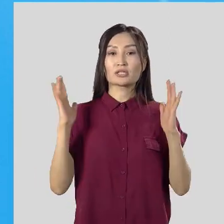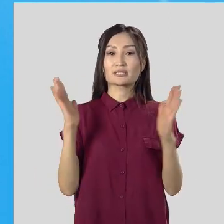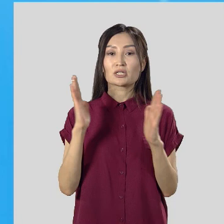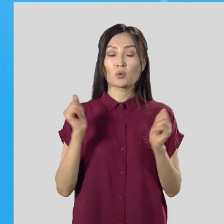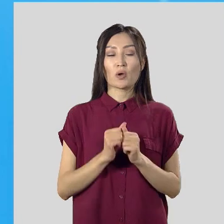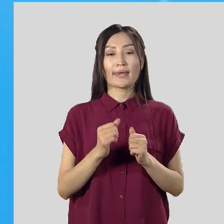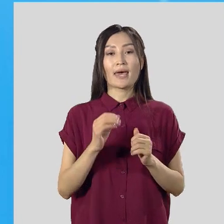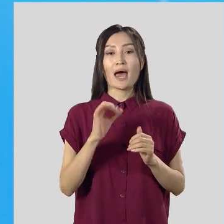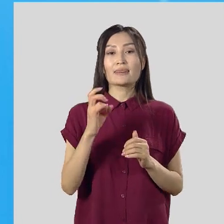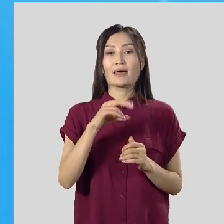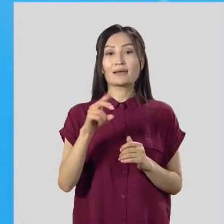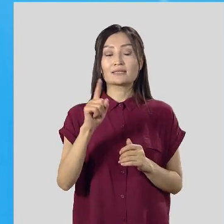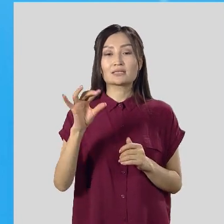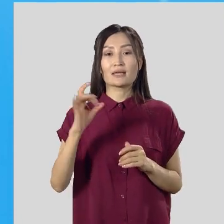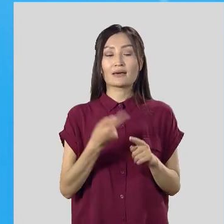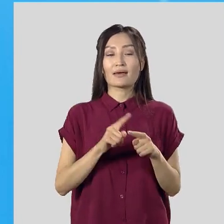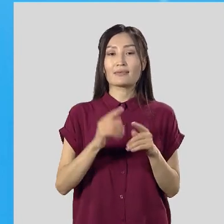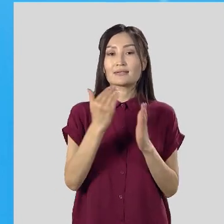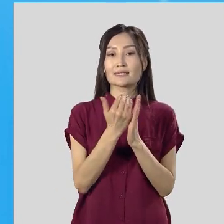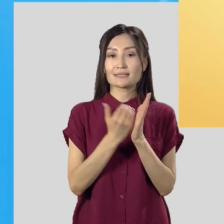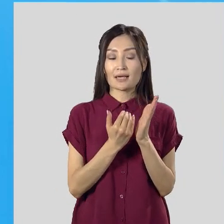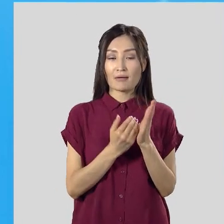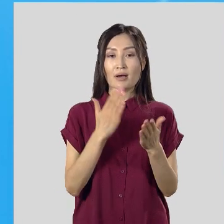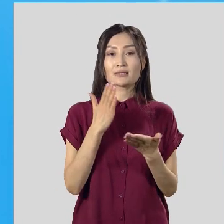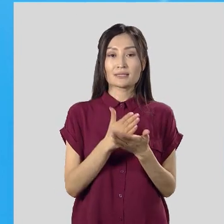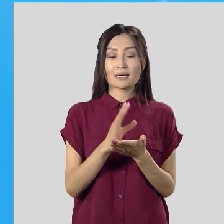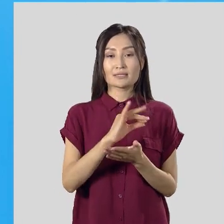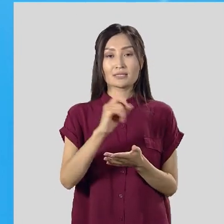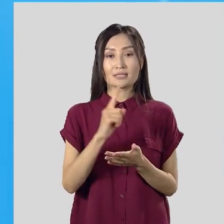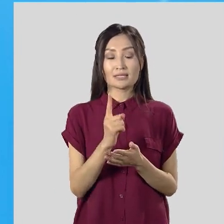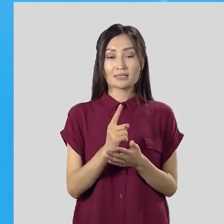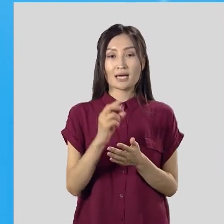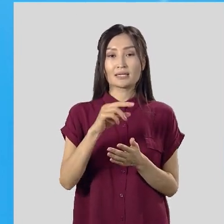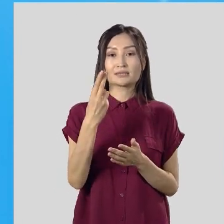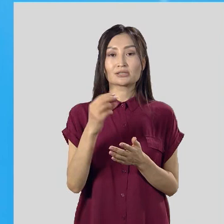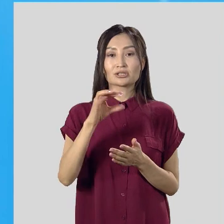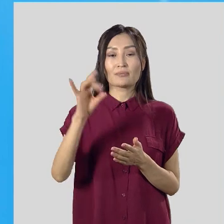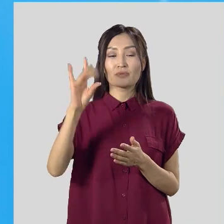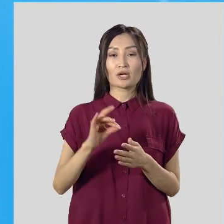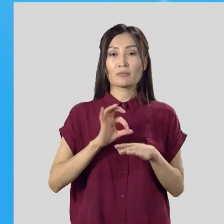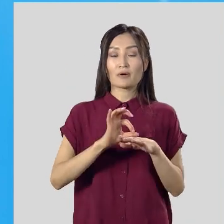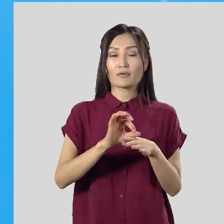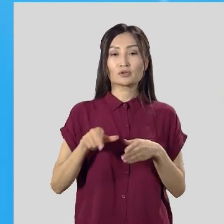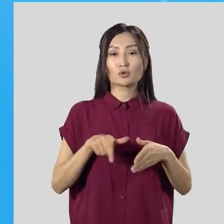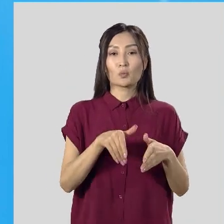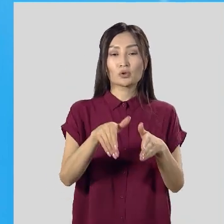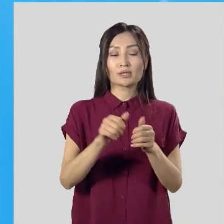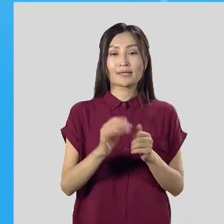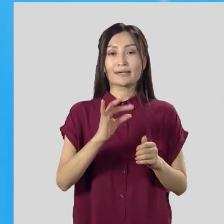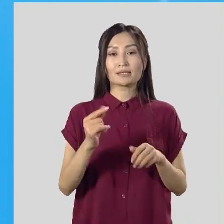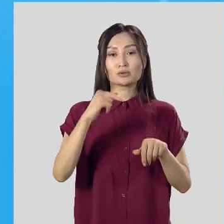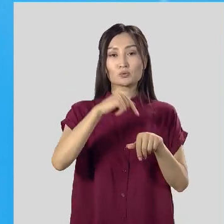Итак, анализатор – это система, состоящая из рецепторов, проводящих путей